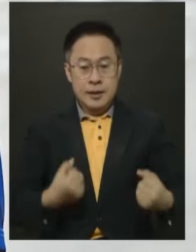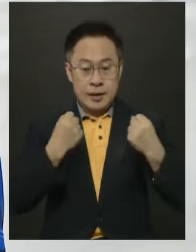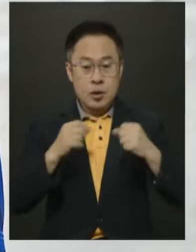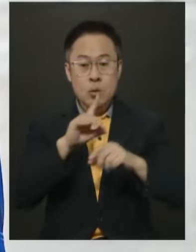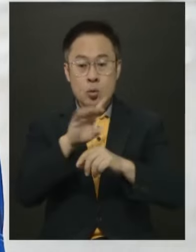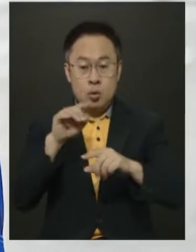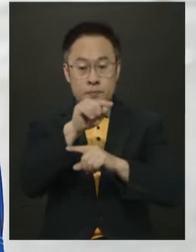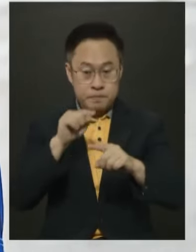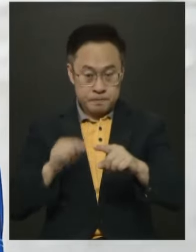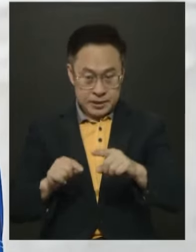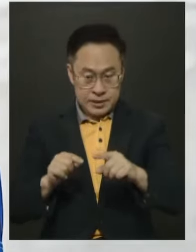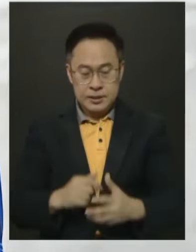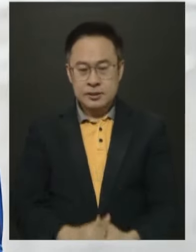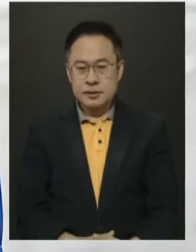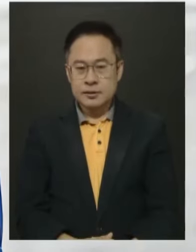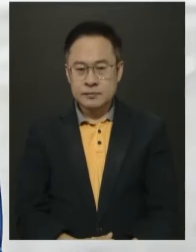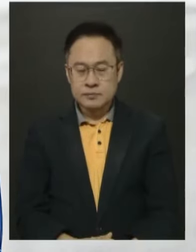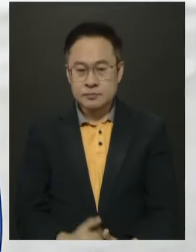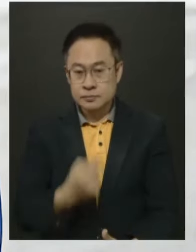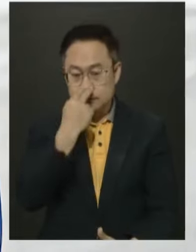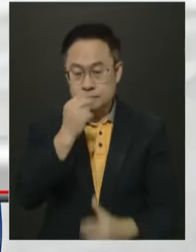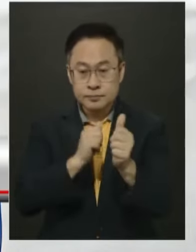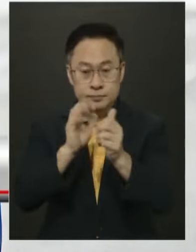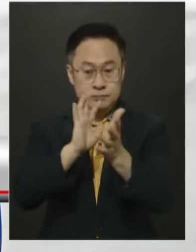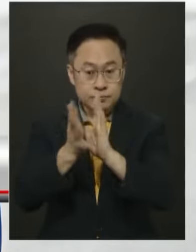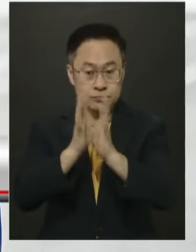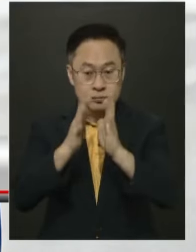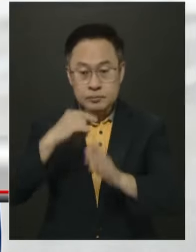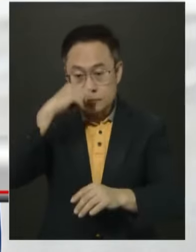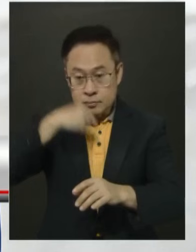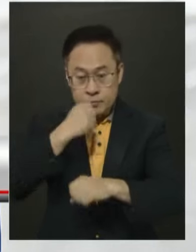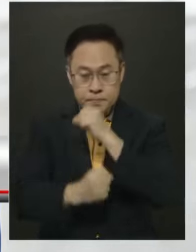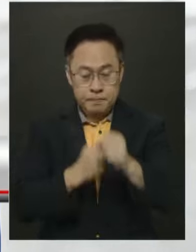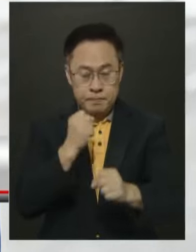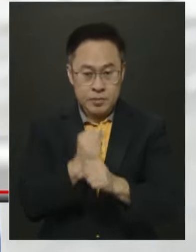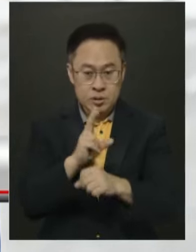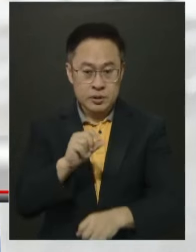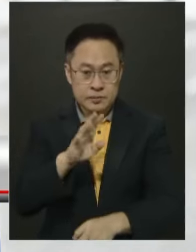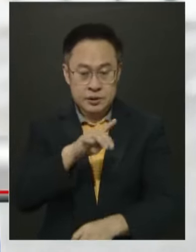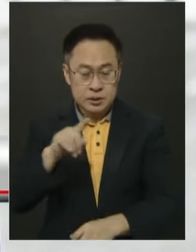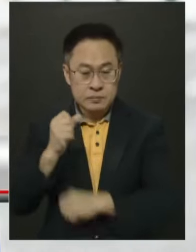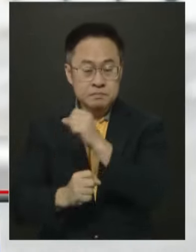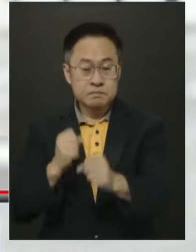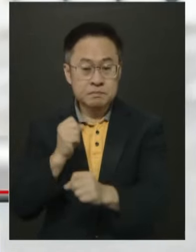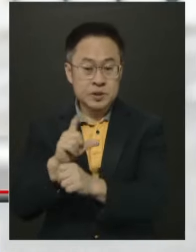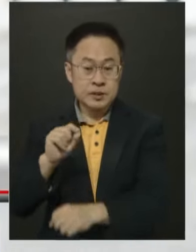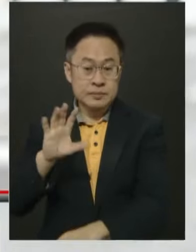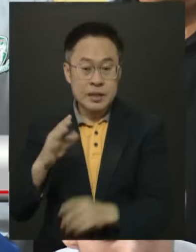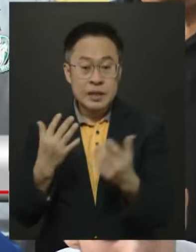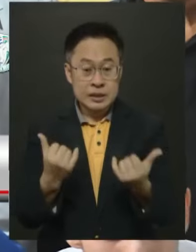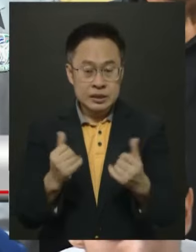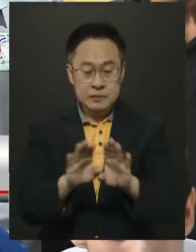อัปเดตความพร้อมนะคะของศึกฟุตซอลไทยลีกในฤดูกาล 2024-2025 ที่จะเปิดฉากช่วงสุดสัปดาห์นี้นะคะ